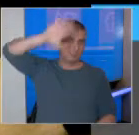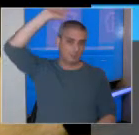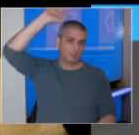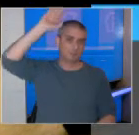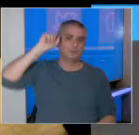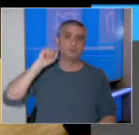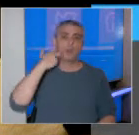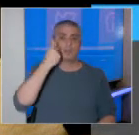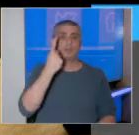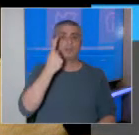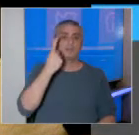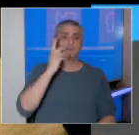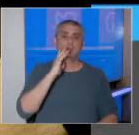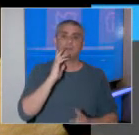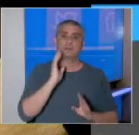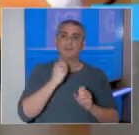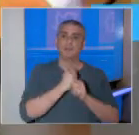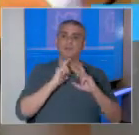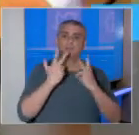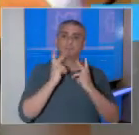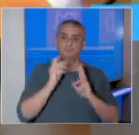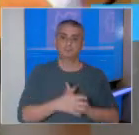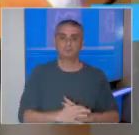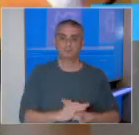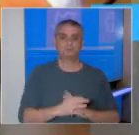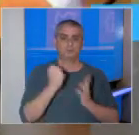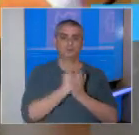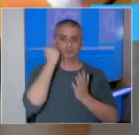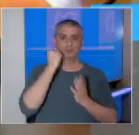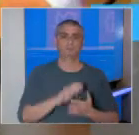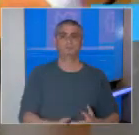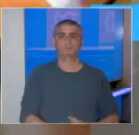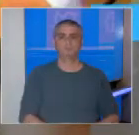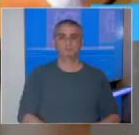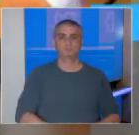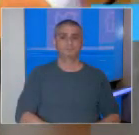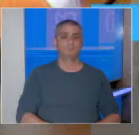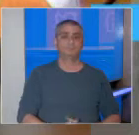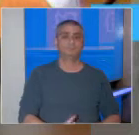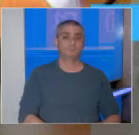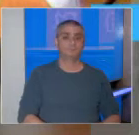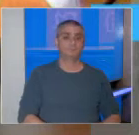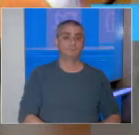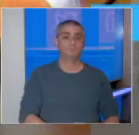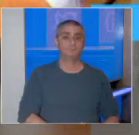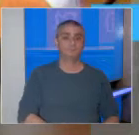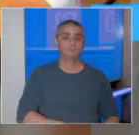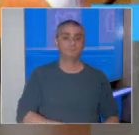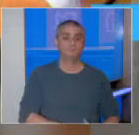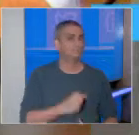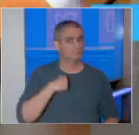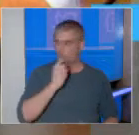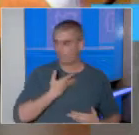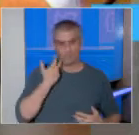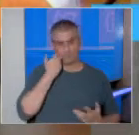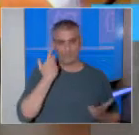לא קרדיט אני מקבל בעבודתי הציבורית. באחד, התקנות אושרו. תודה רבה. זהו. כן, עכשיו... לא באתי